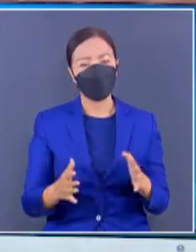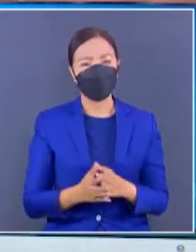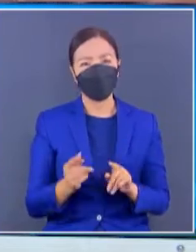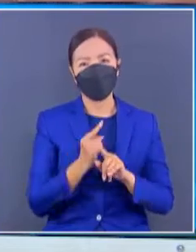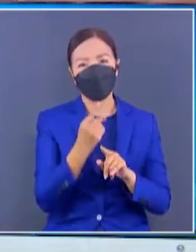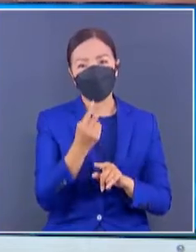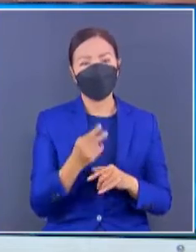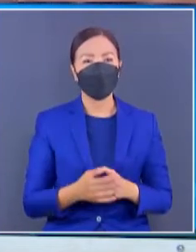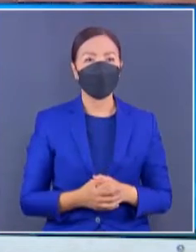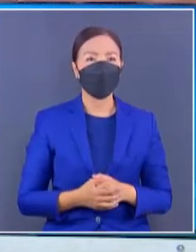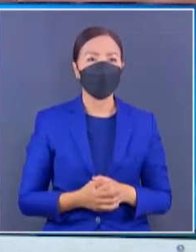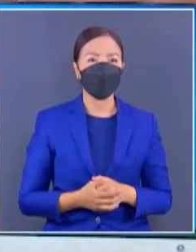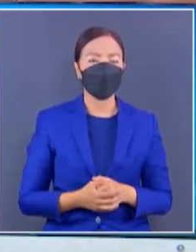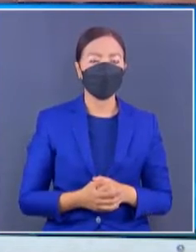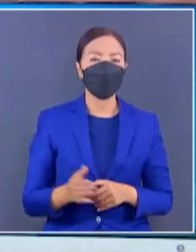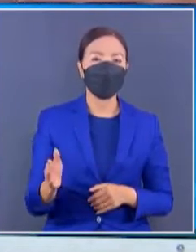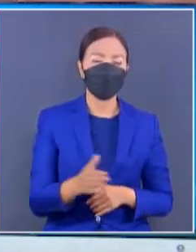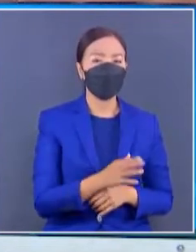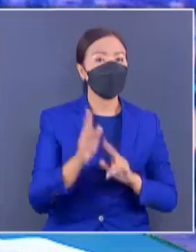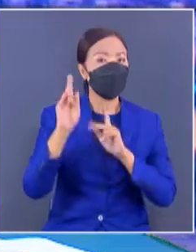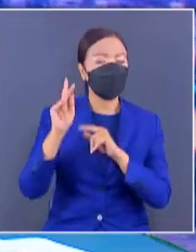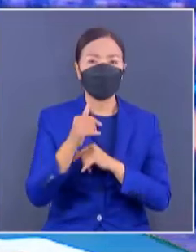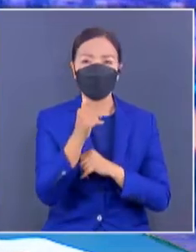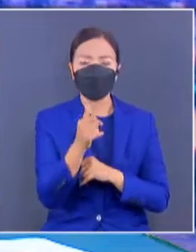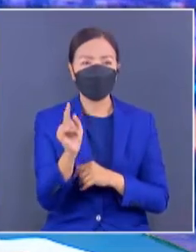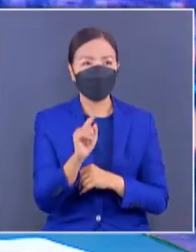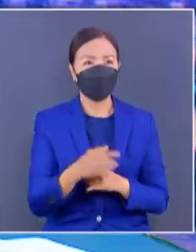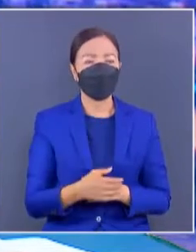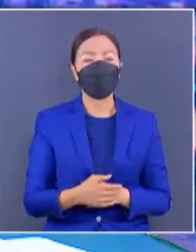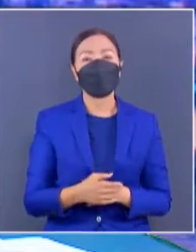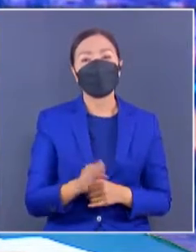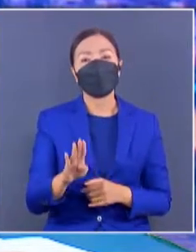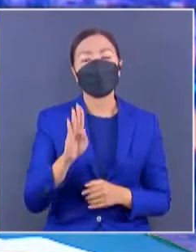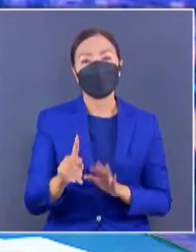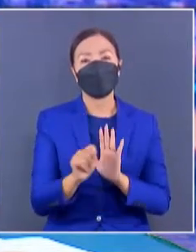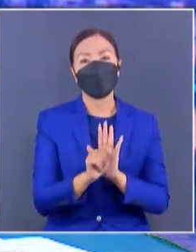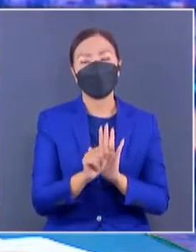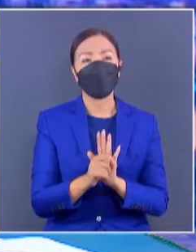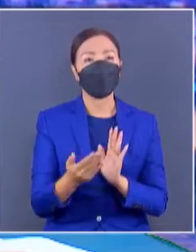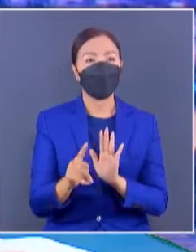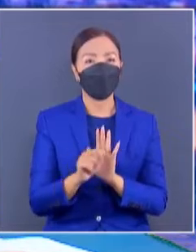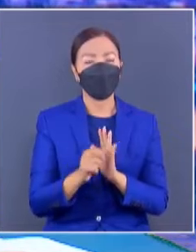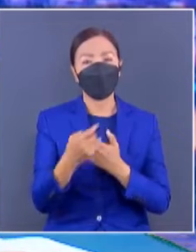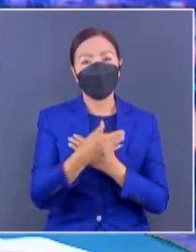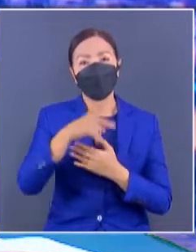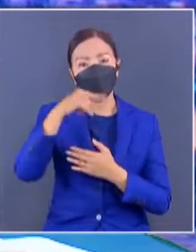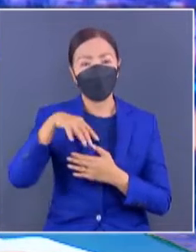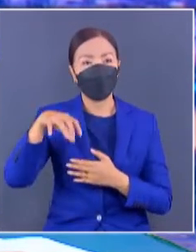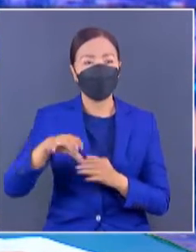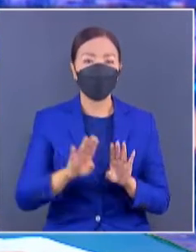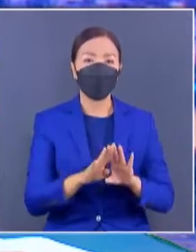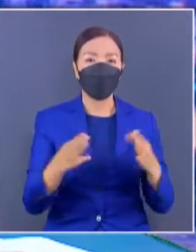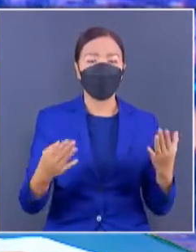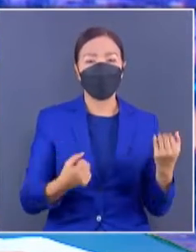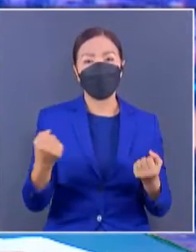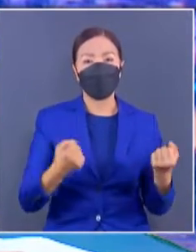แต่กูไม่ต้องครับขยับมาดูข่าวนี้ครับข่าวนี้ข่าวดีครับข่าวดีจากโตโยต้าล่าสุดครับโตโยต้ามอเตอร์ประเทศไทยครับได้ทำการ